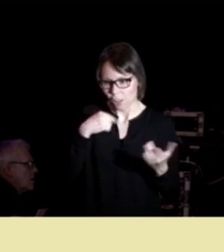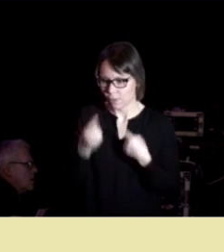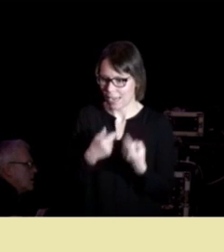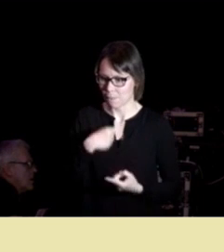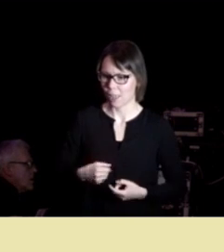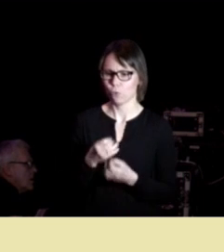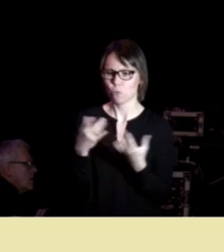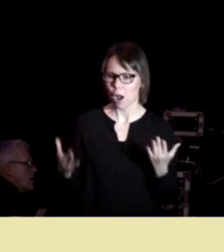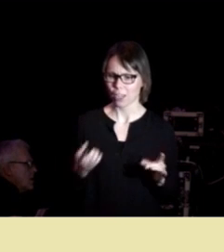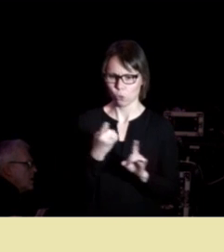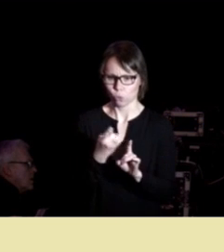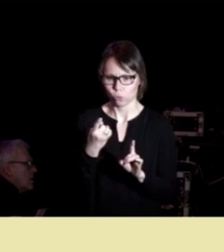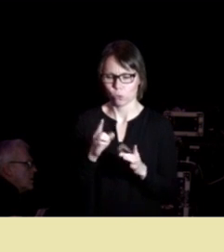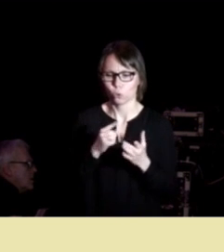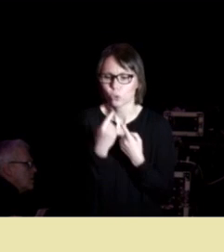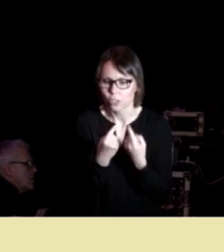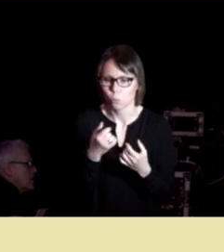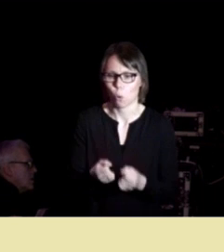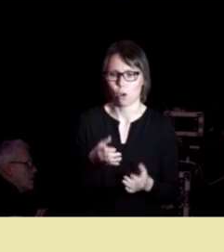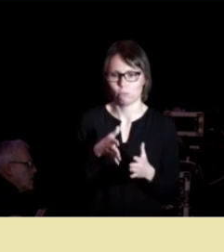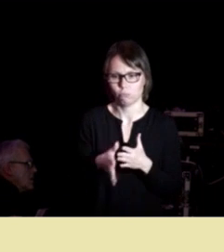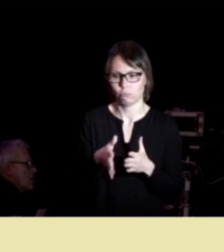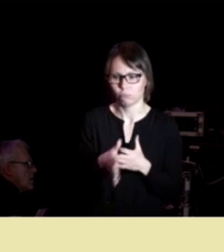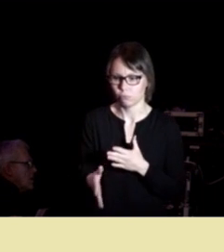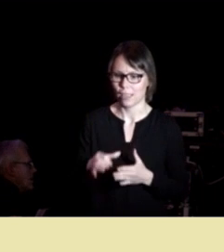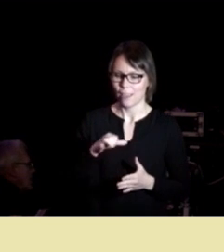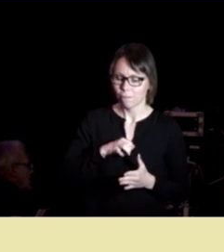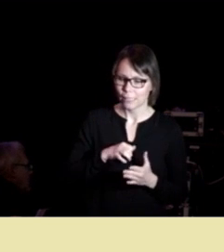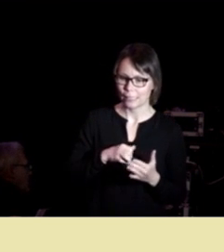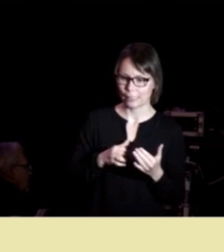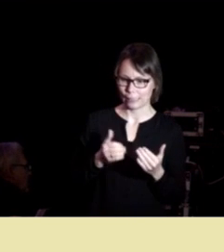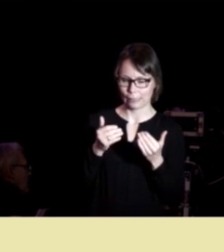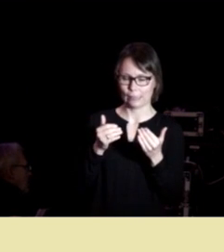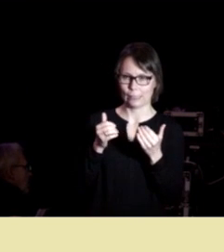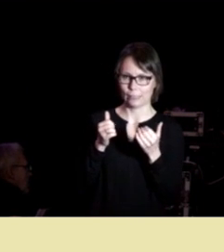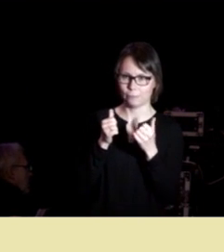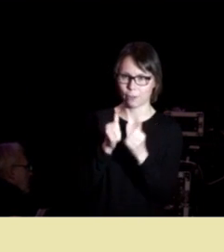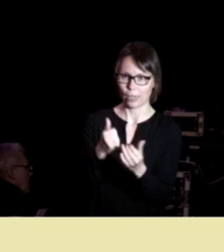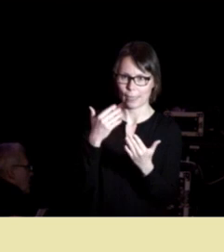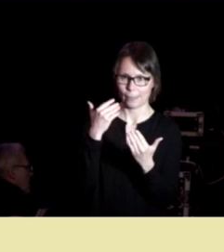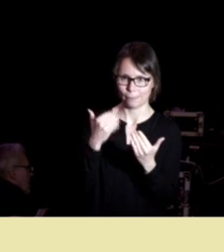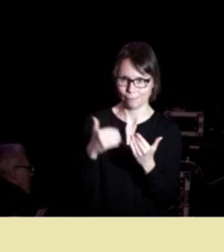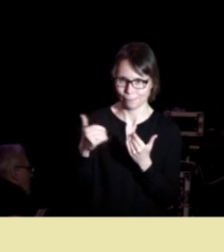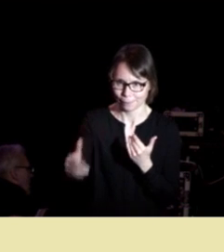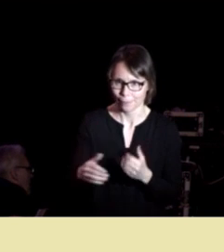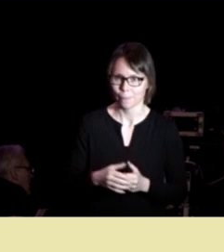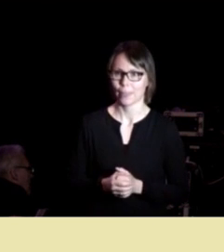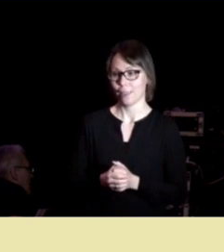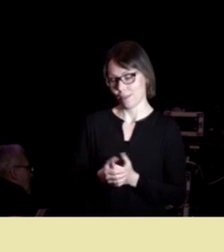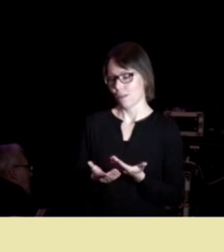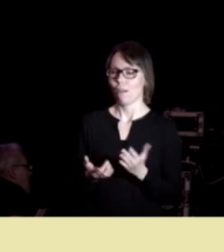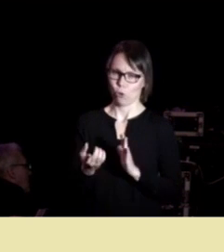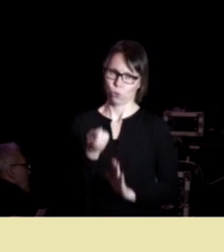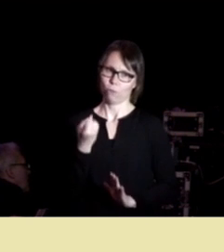fortelle meg hvor mange konsultasjoner må du gjøre i uken for å være i steady state. Det er en